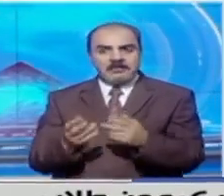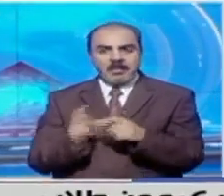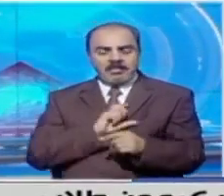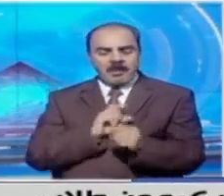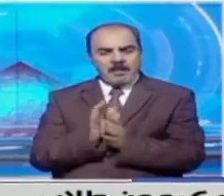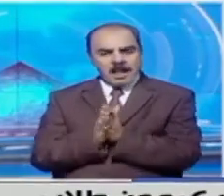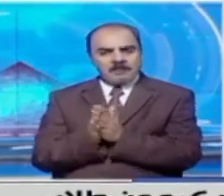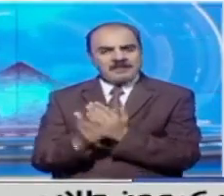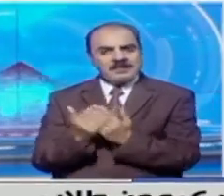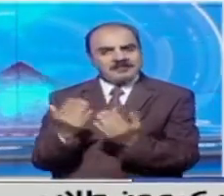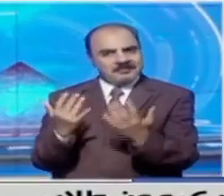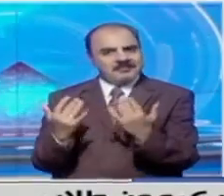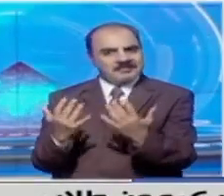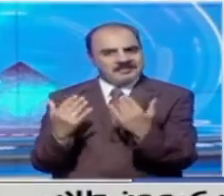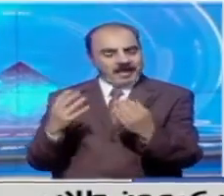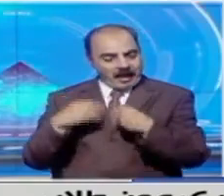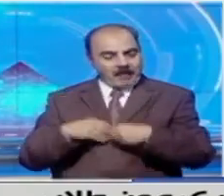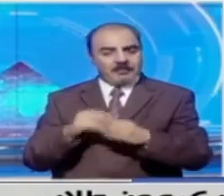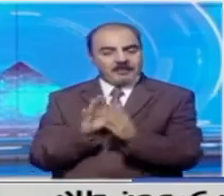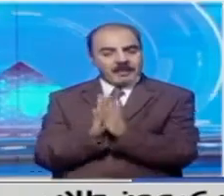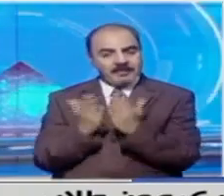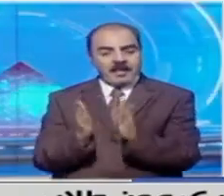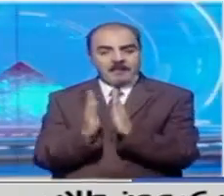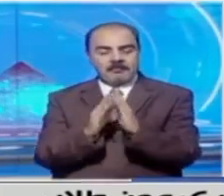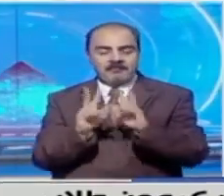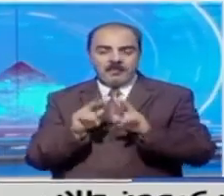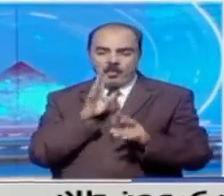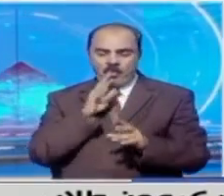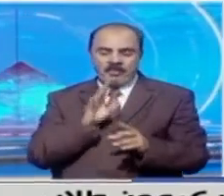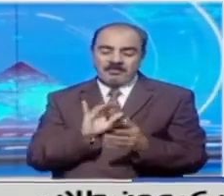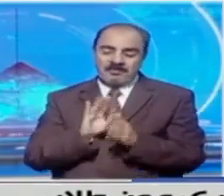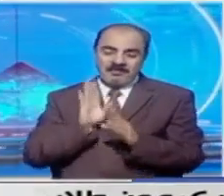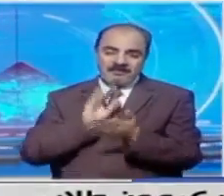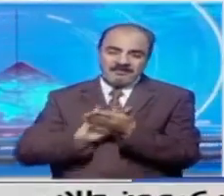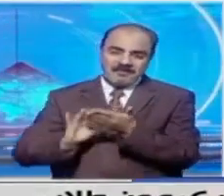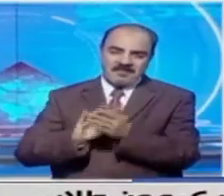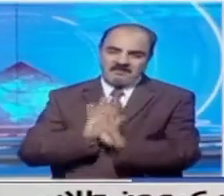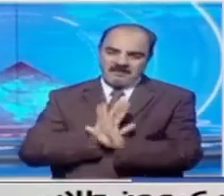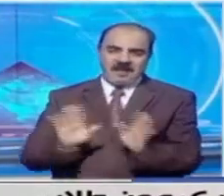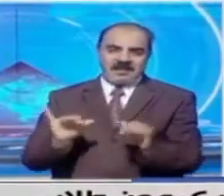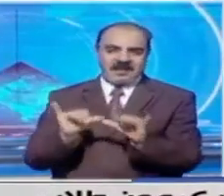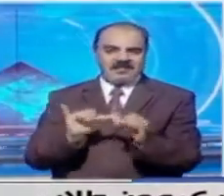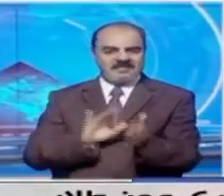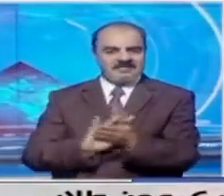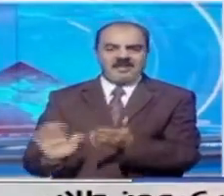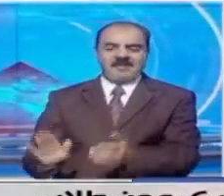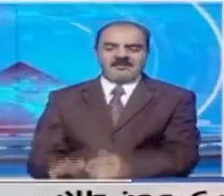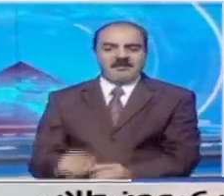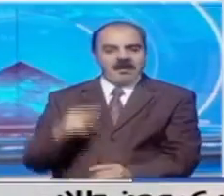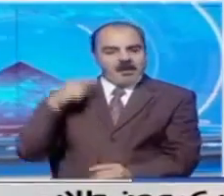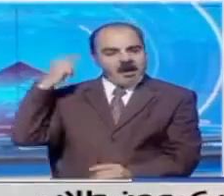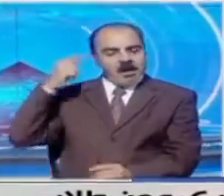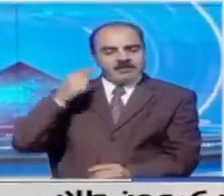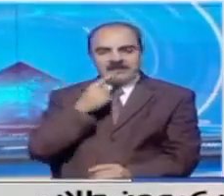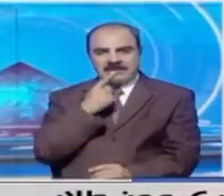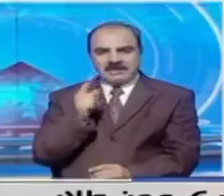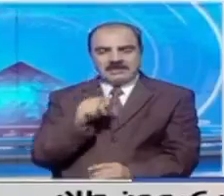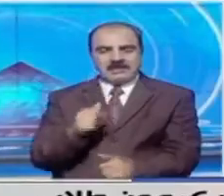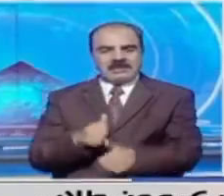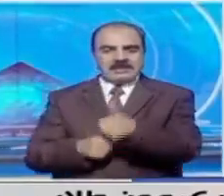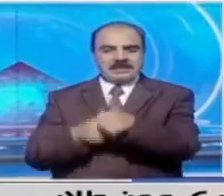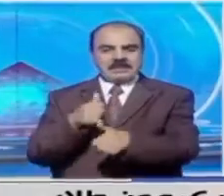الطالب تاني وبترجع أبنائنا تاني إلى الكتاب وبتبعده شوية عن السوشيال ميديا. واستحدث الأزهر الشريف هذا العام